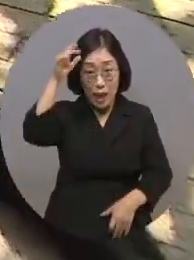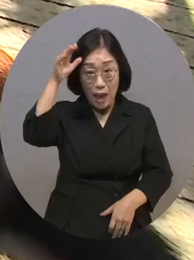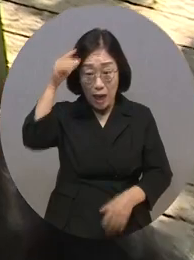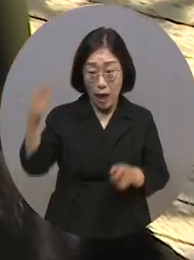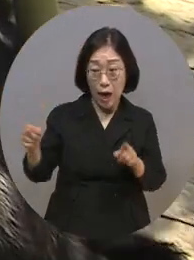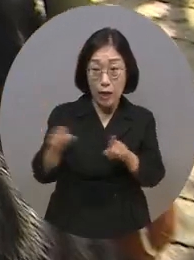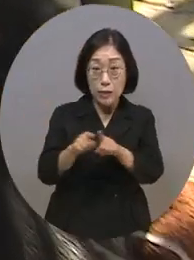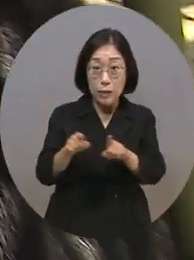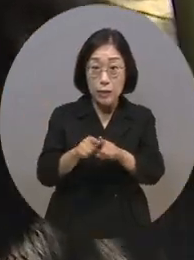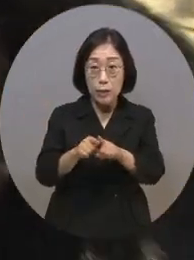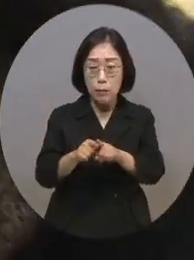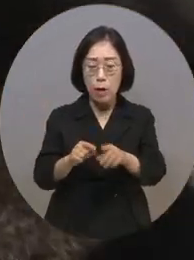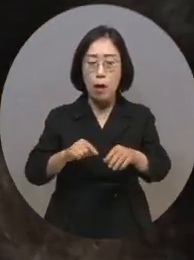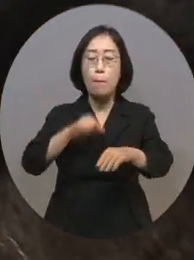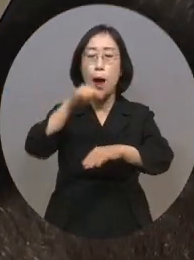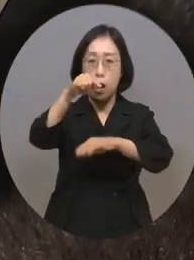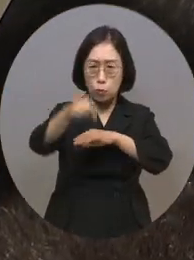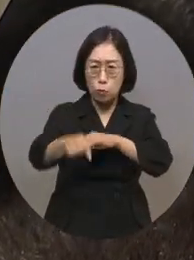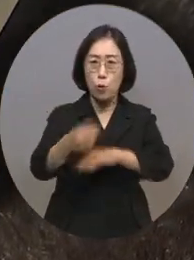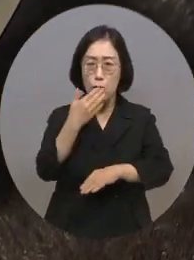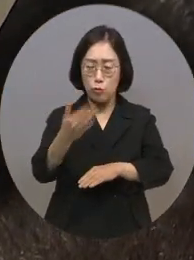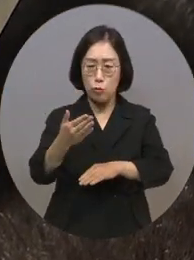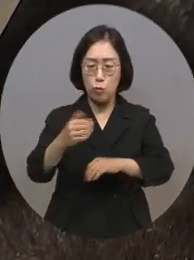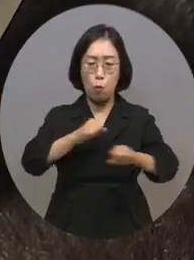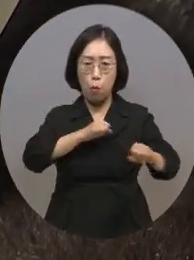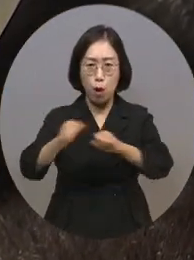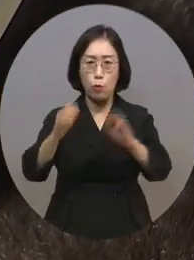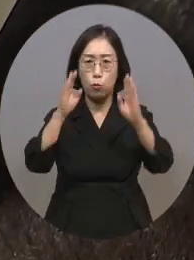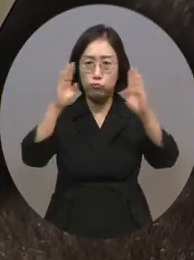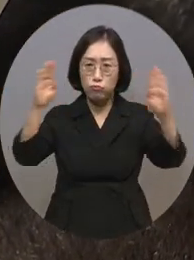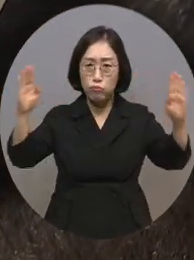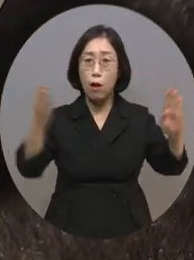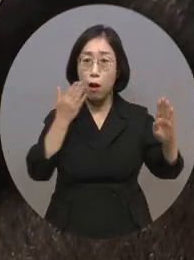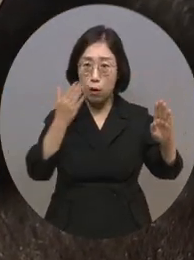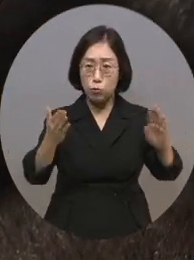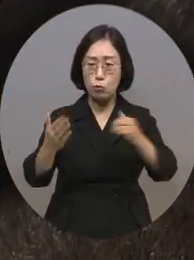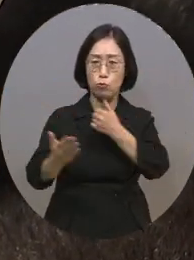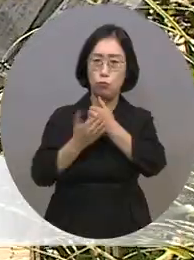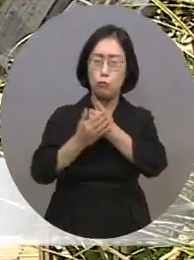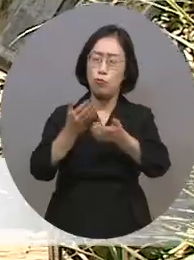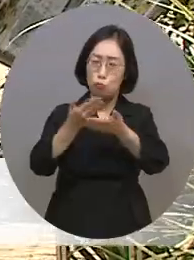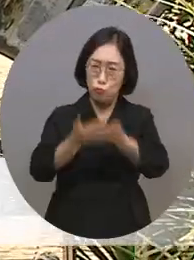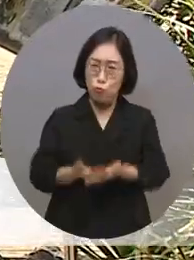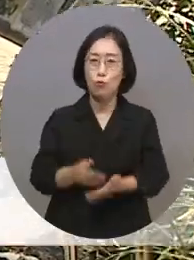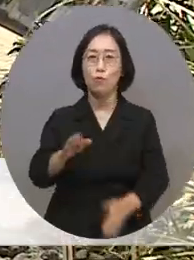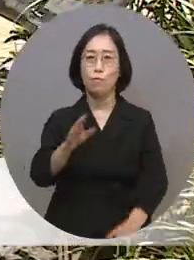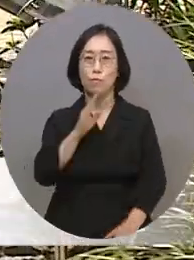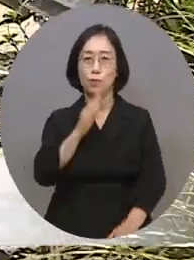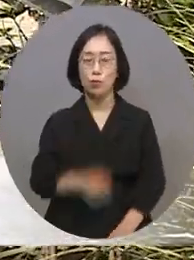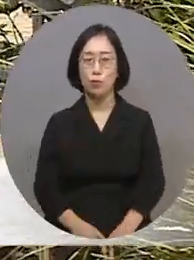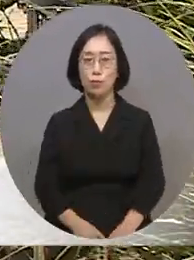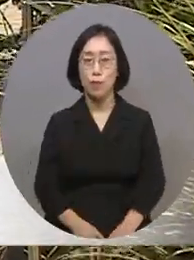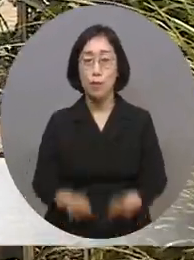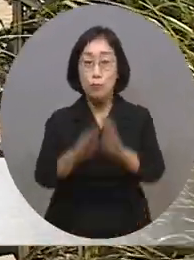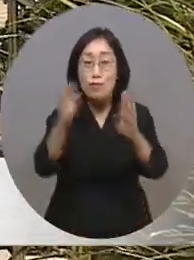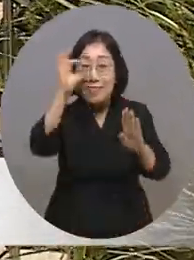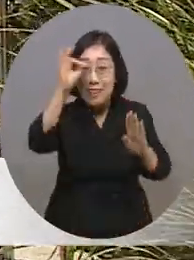나아가는 길을 안내하며 삶의 반경을 넓히는 중요한 역할을 합니다. 문 찾아,